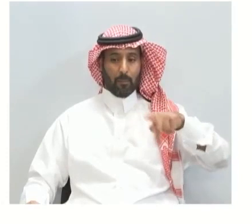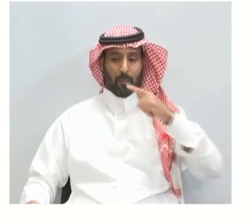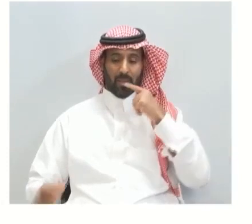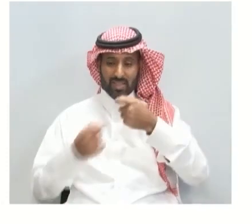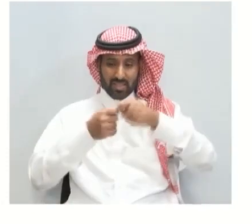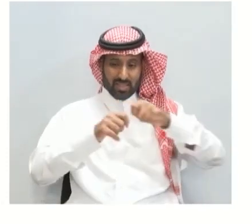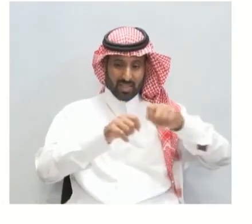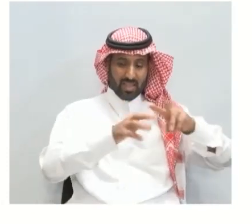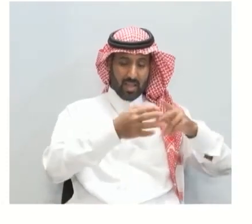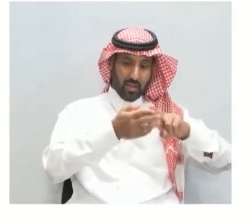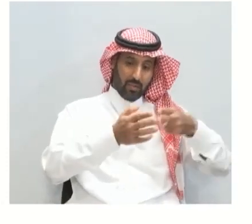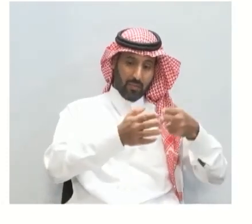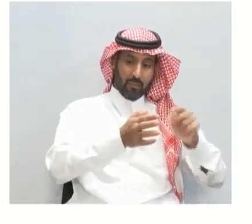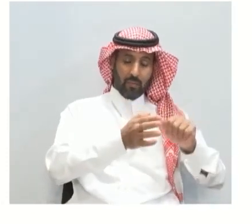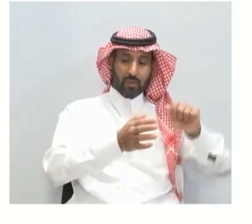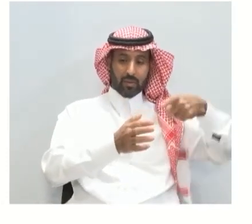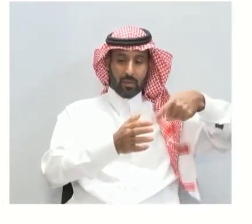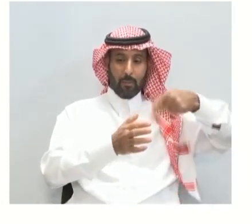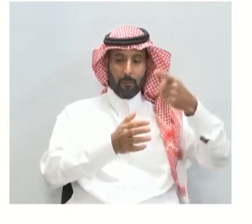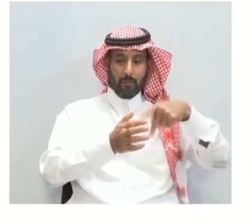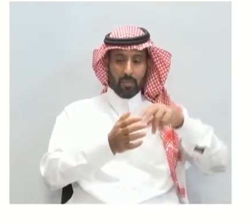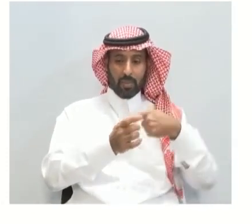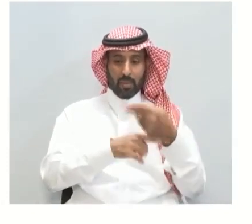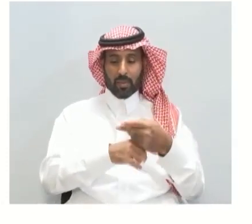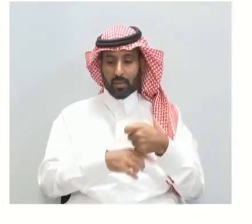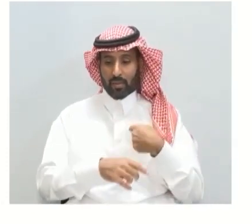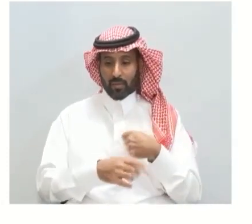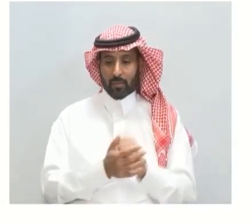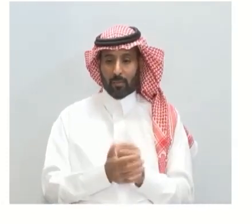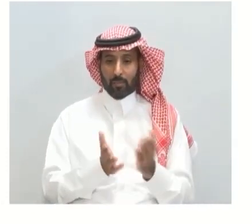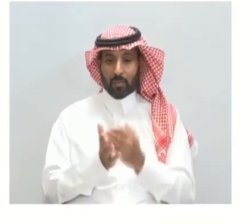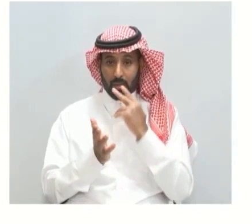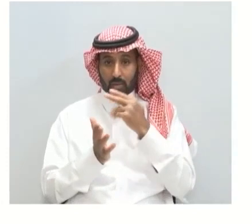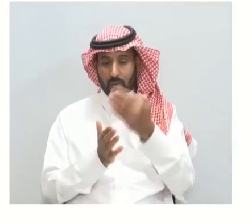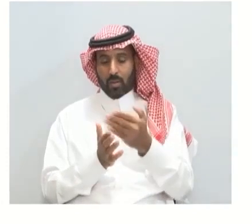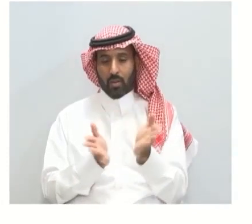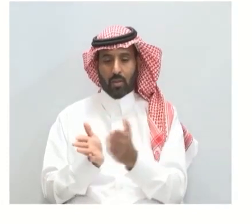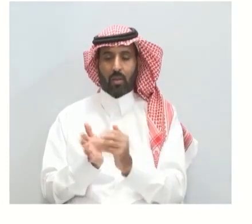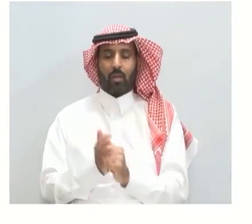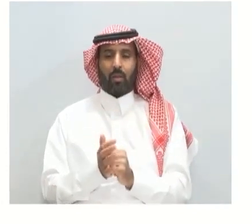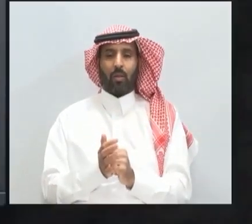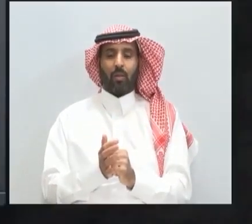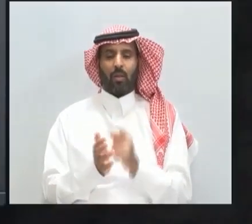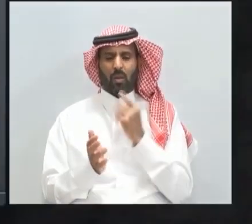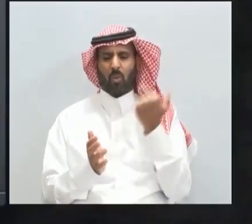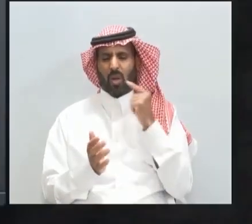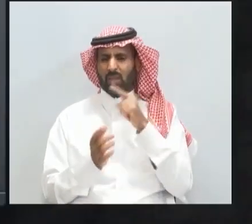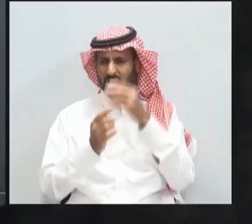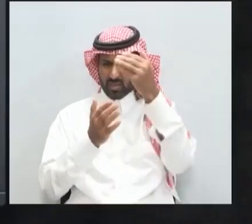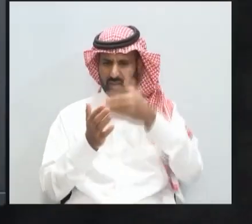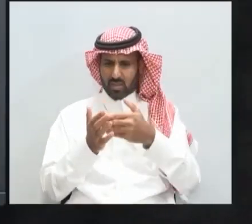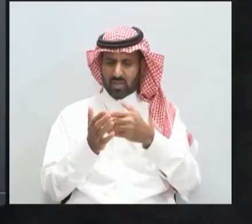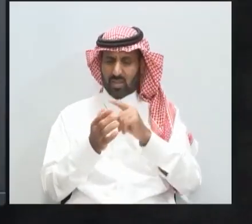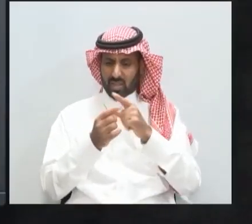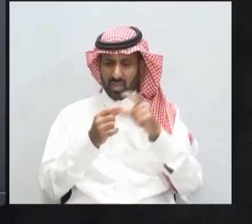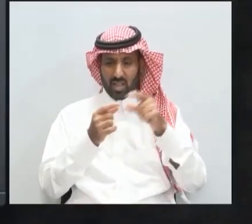تكسيرها لتحويلها الى اي تي بي لكي نستفيد من هذا الاي تي بي ولكن ايضا هنا امر معق قبل قليل استعرضنا